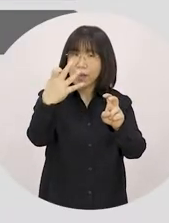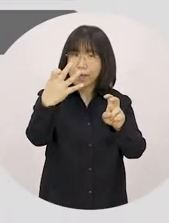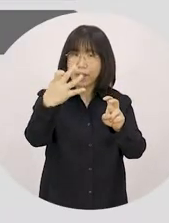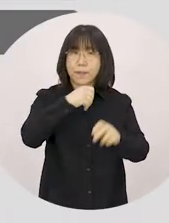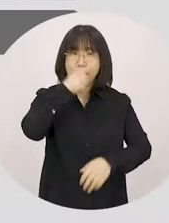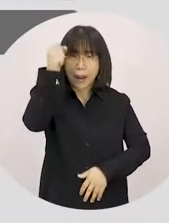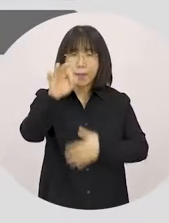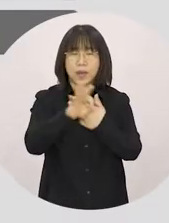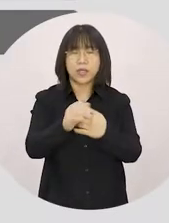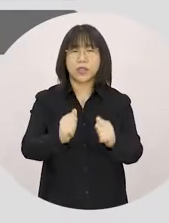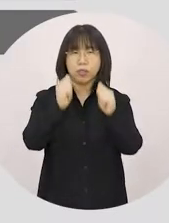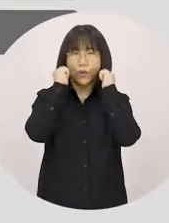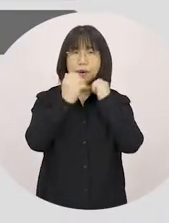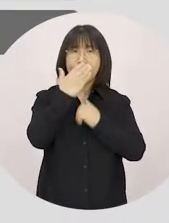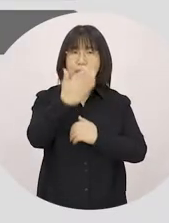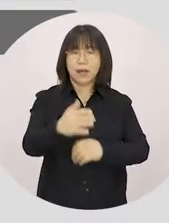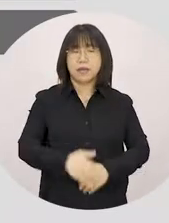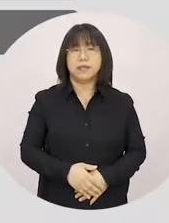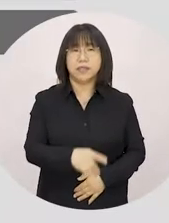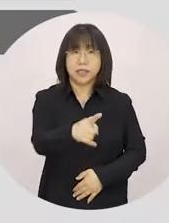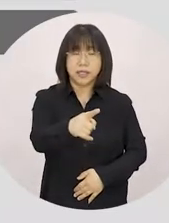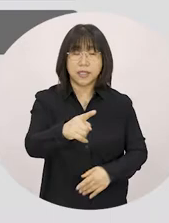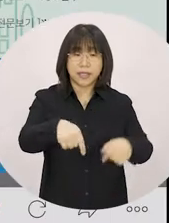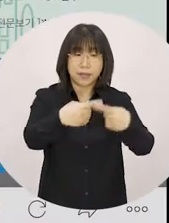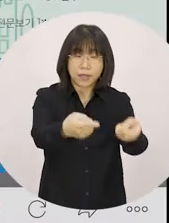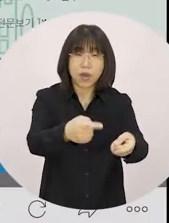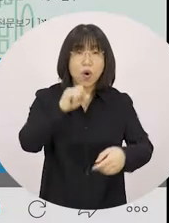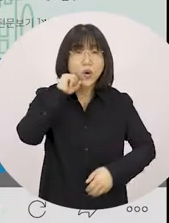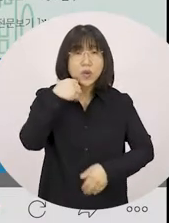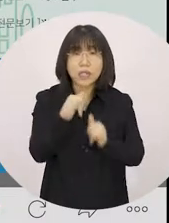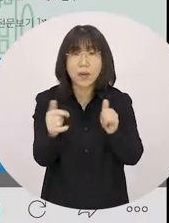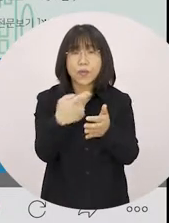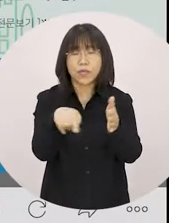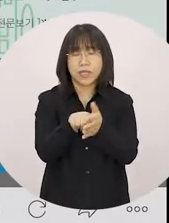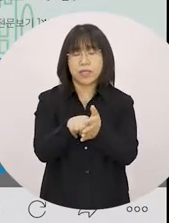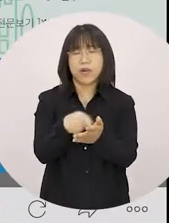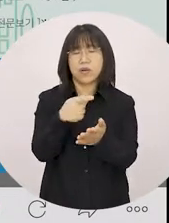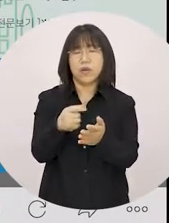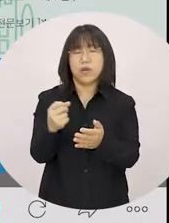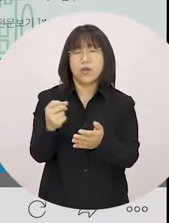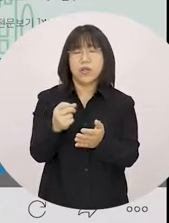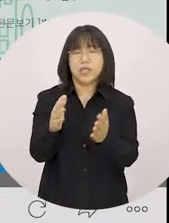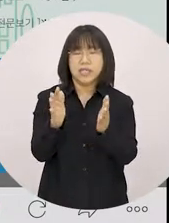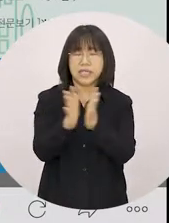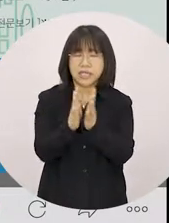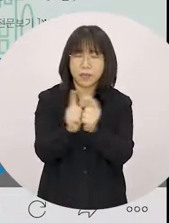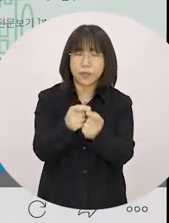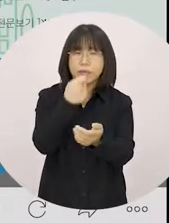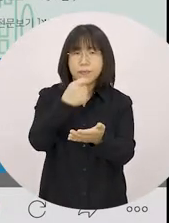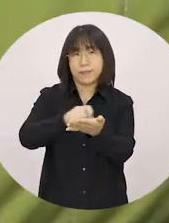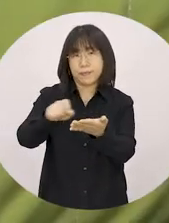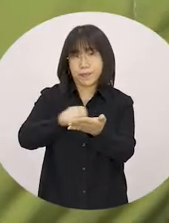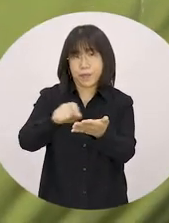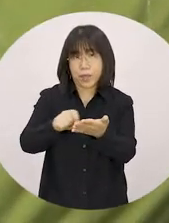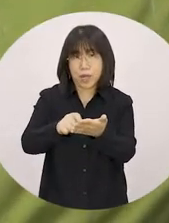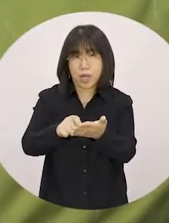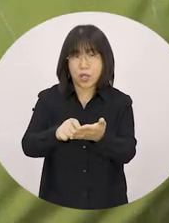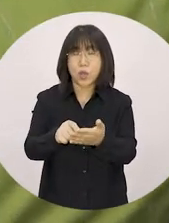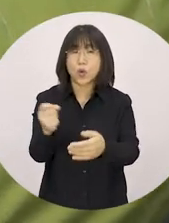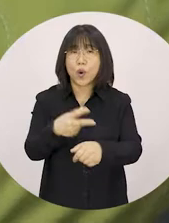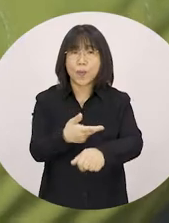맞추면 교육 이수가 가능합니다 사이버교육 수강이 어려운 분들을 위해 서명 교육도 별도로 마련되며